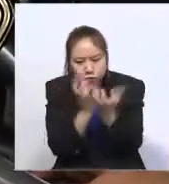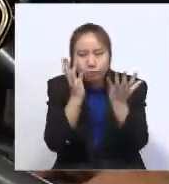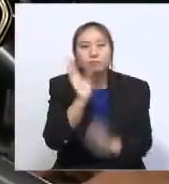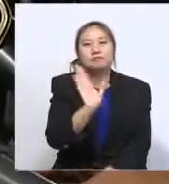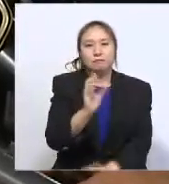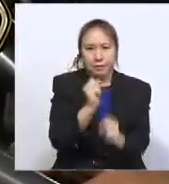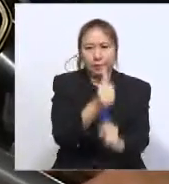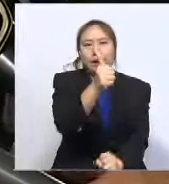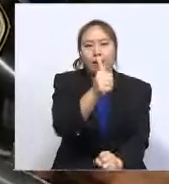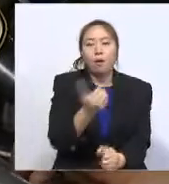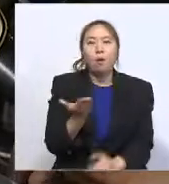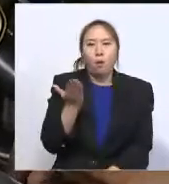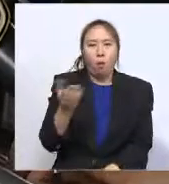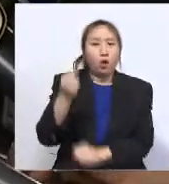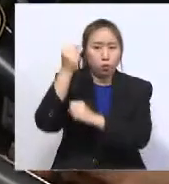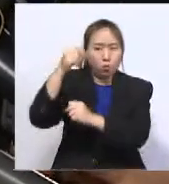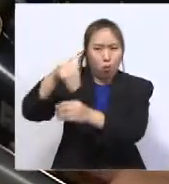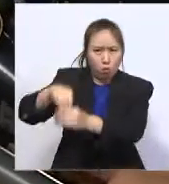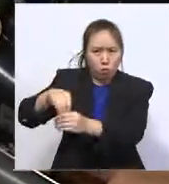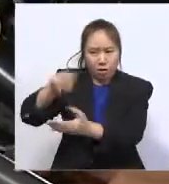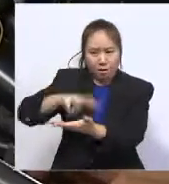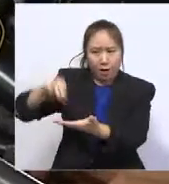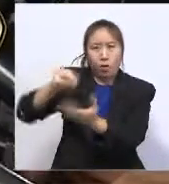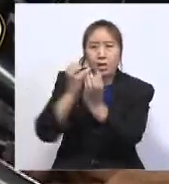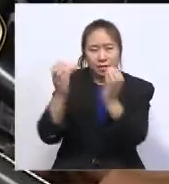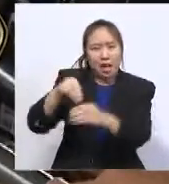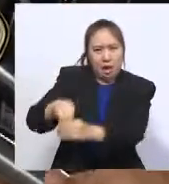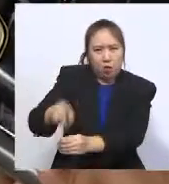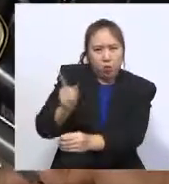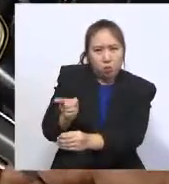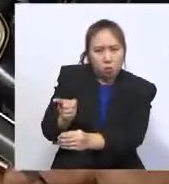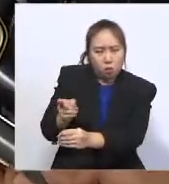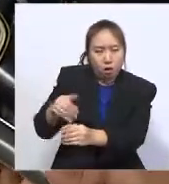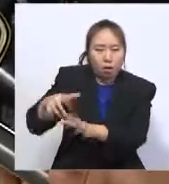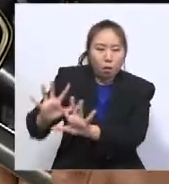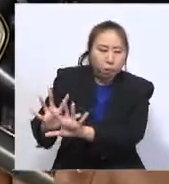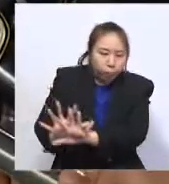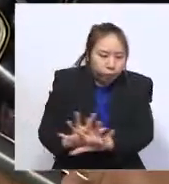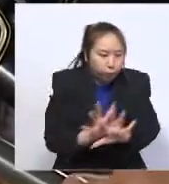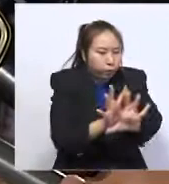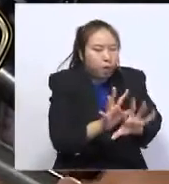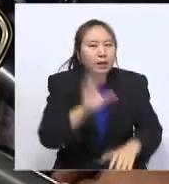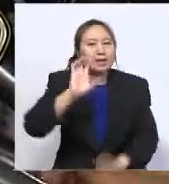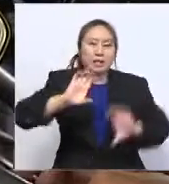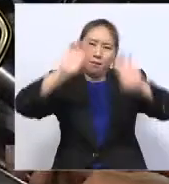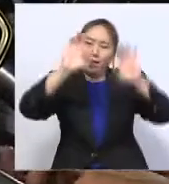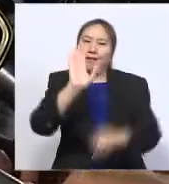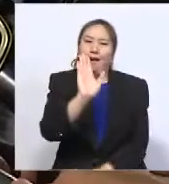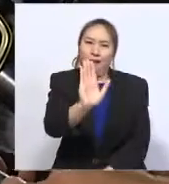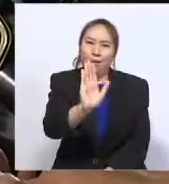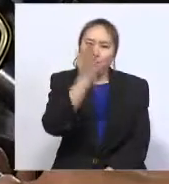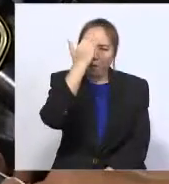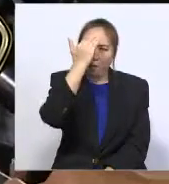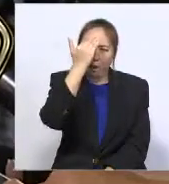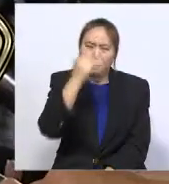ร้อมย้ำให้ผู้ชุมนุมนั้นชุมนุมอยู่ภายในมหาวิทยาลัยธรรมศาสตร์เท่านั้นไม่สามารถเดินขบวนมายังทำเนียบรัฐบาลได้นะคะเพราะว่